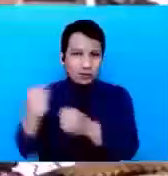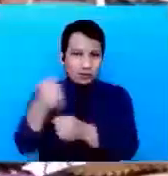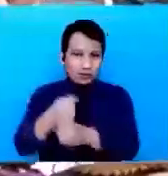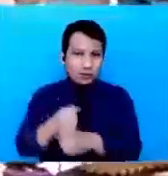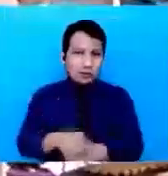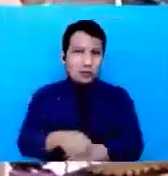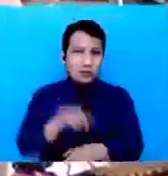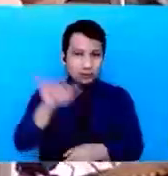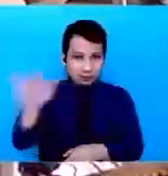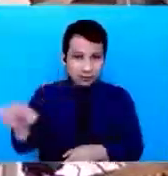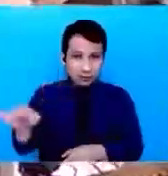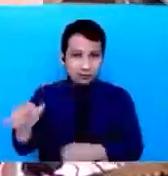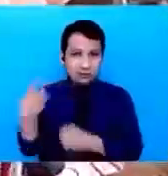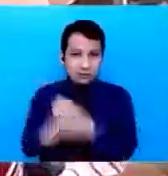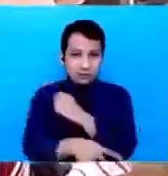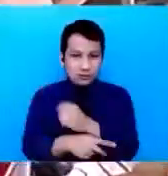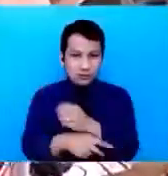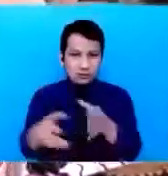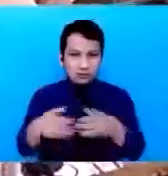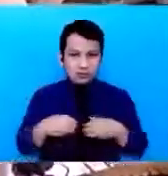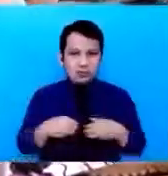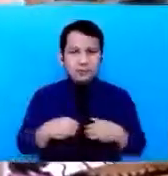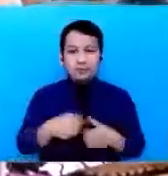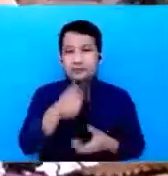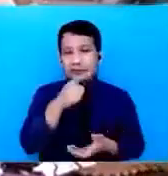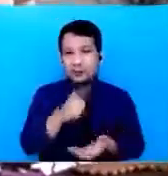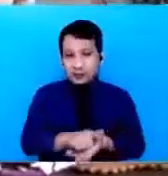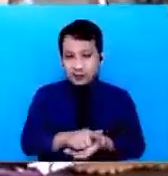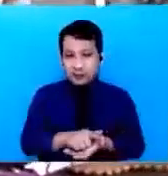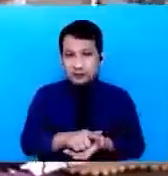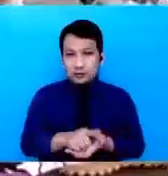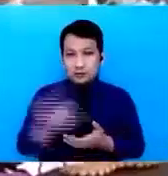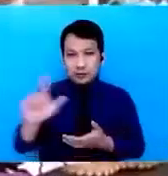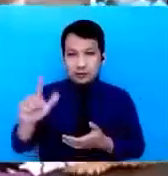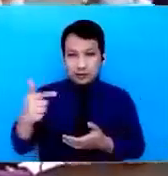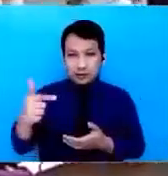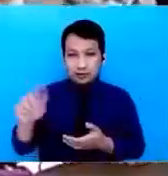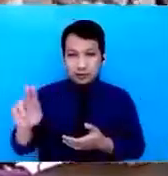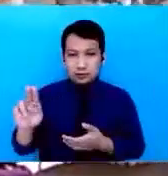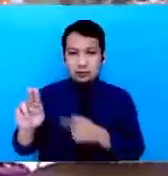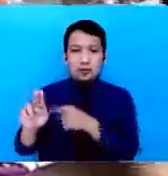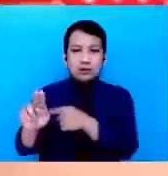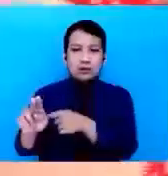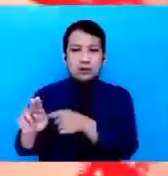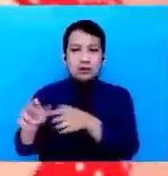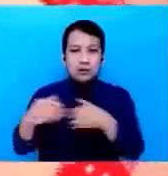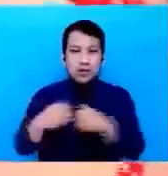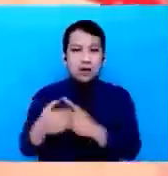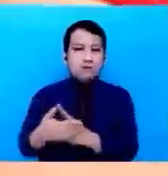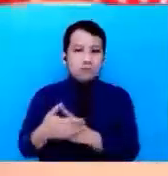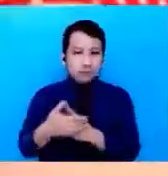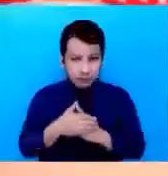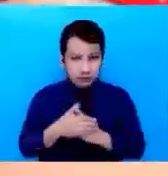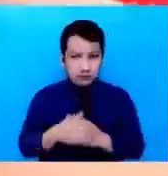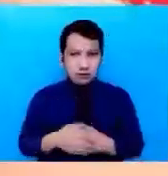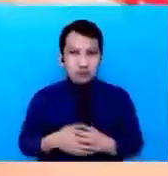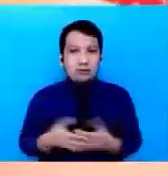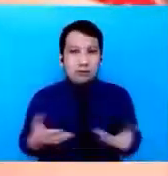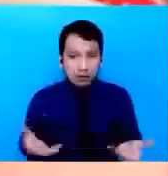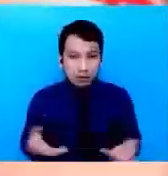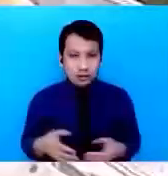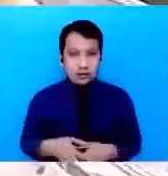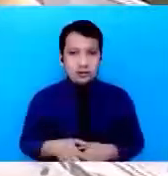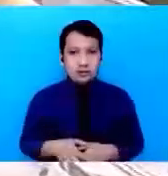probinsya, pinakuha kami ng acceptance letters sa LGU. Meron din quarantine. Sana po ano, wala na kasi meron naman